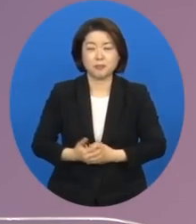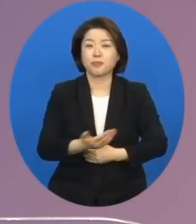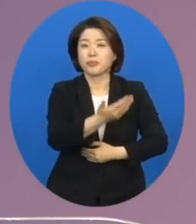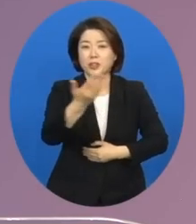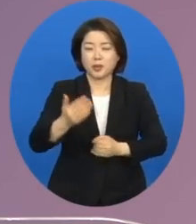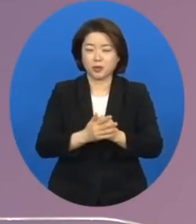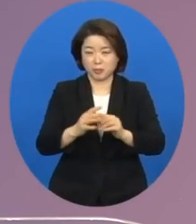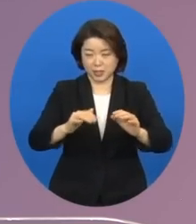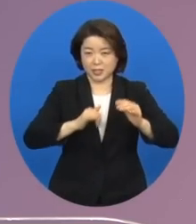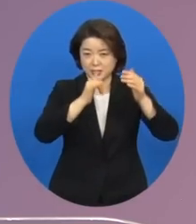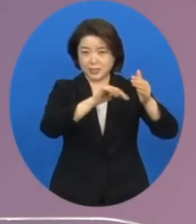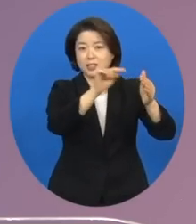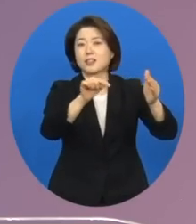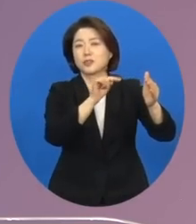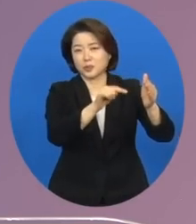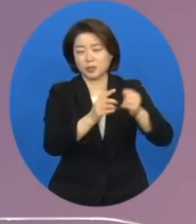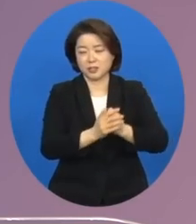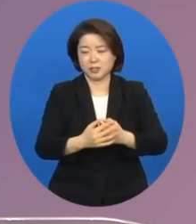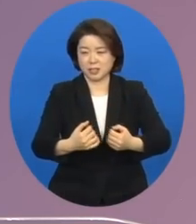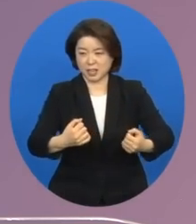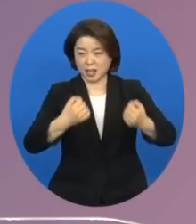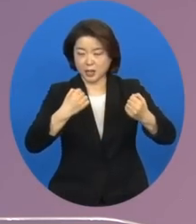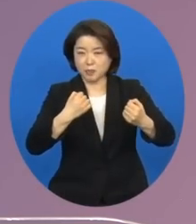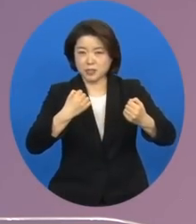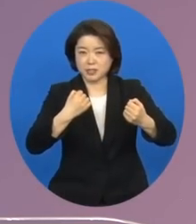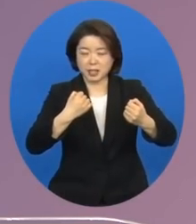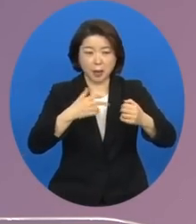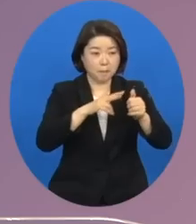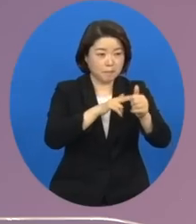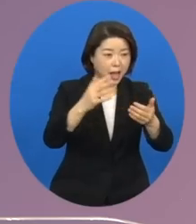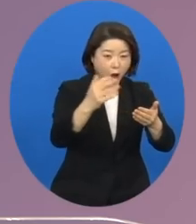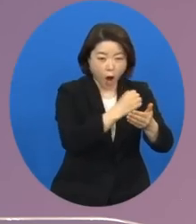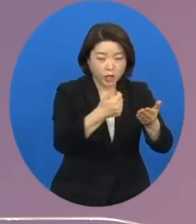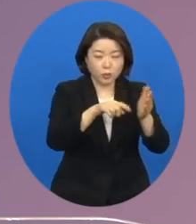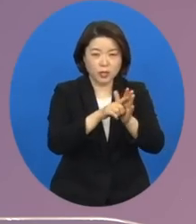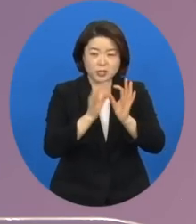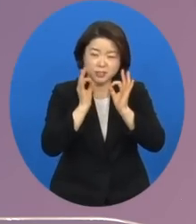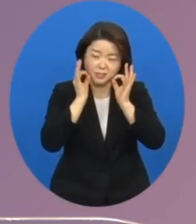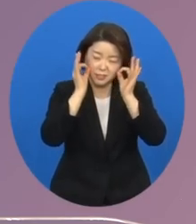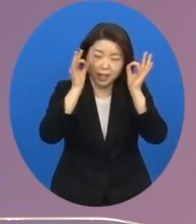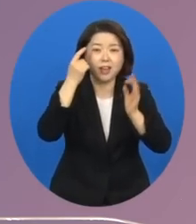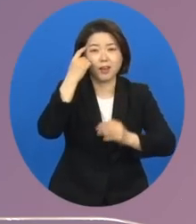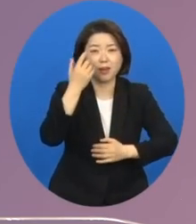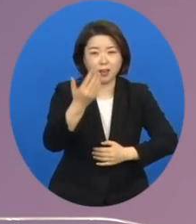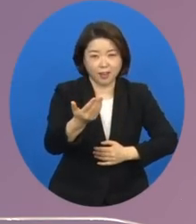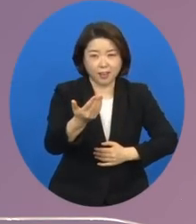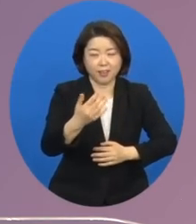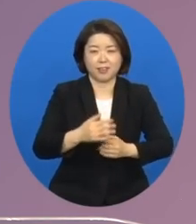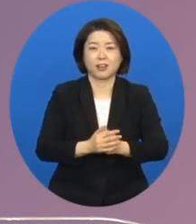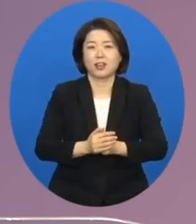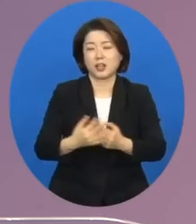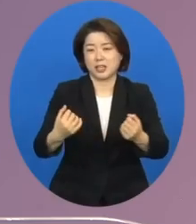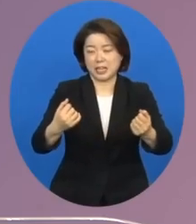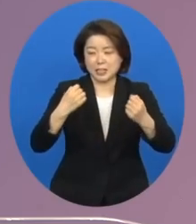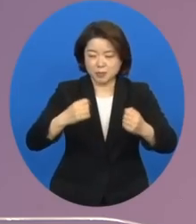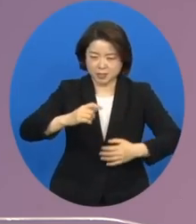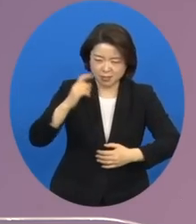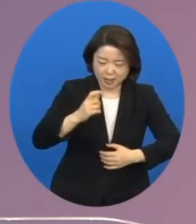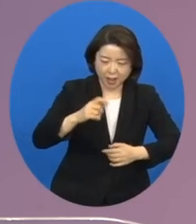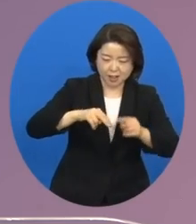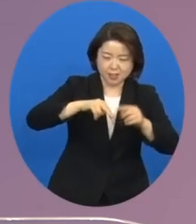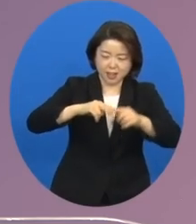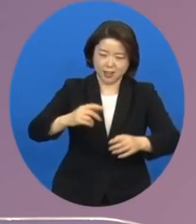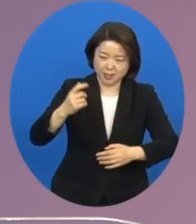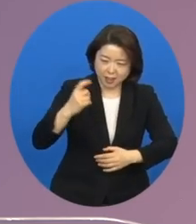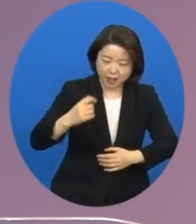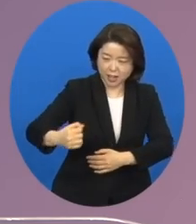세상에서 힘센 말 얻으시려고 얼마나 애써 오셨어요 여러분 힘세고 억센 달이